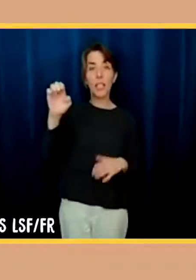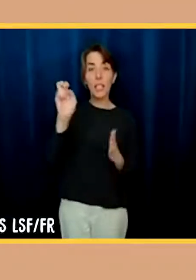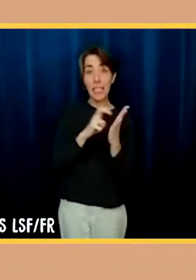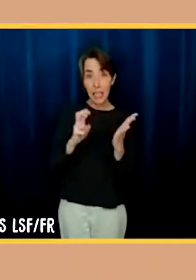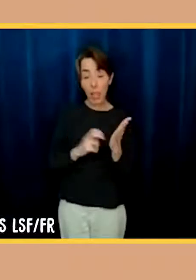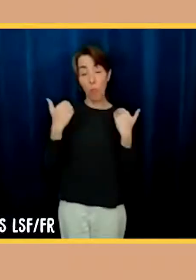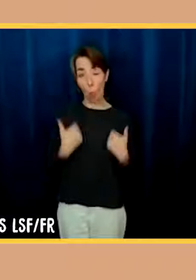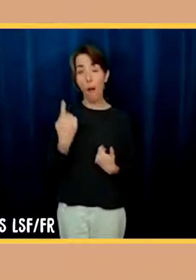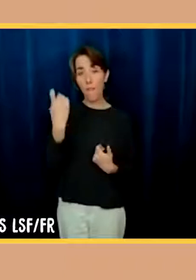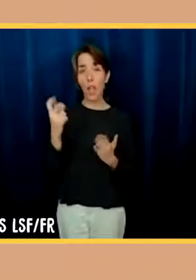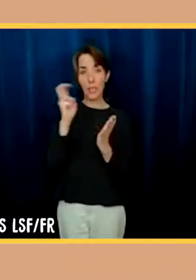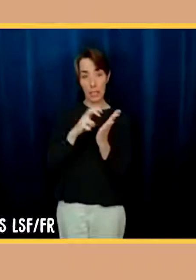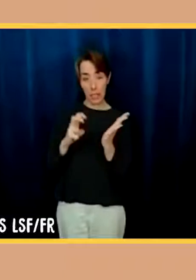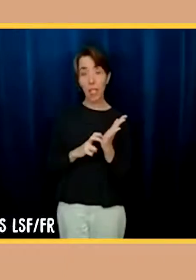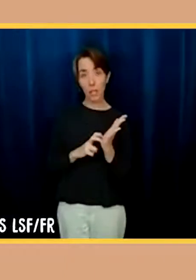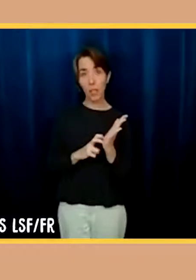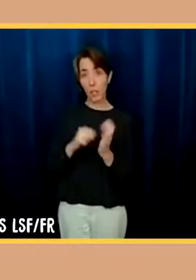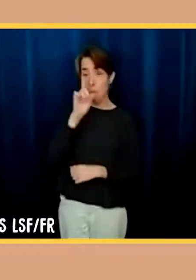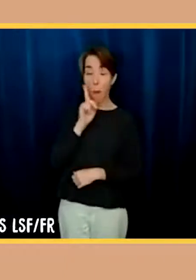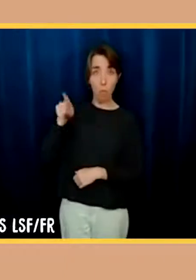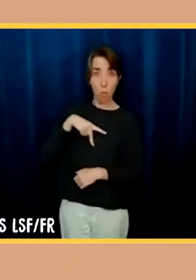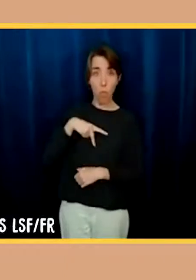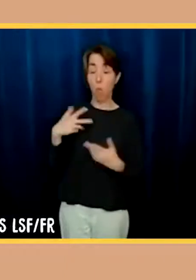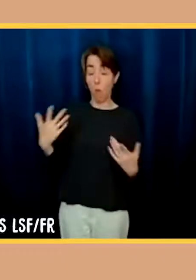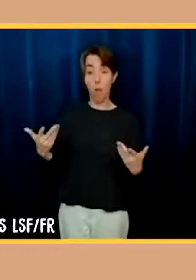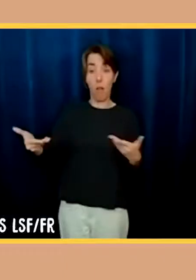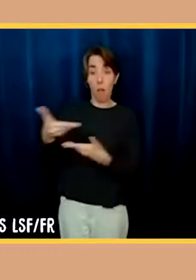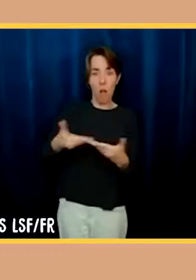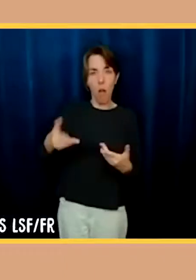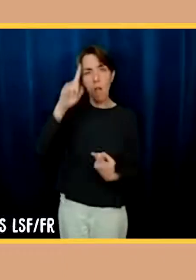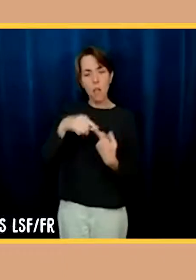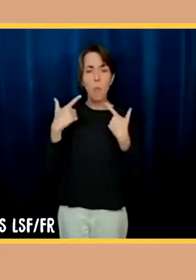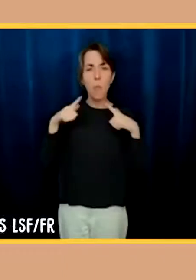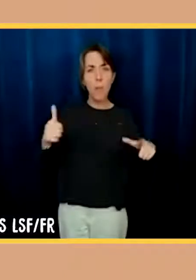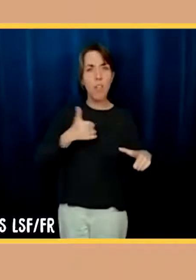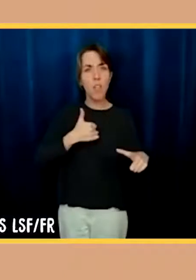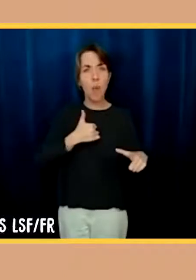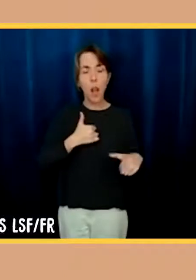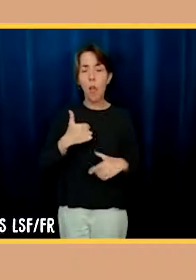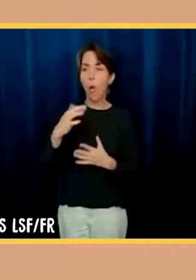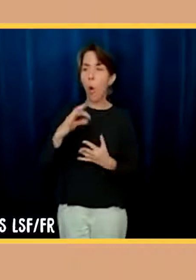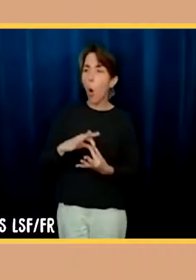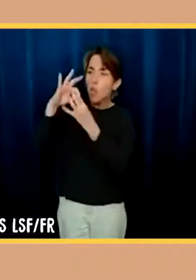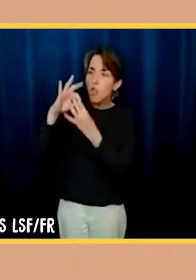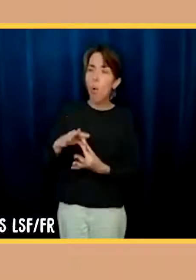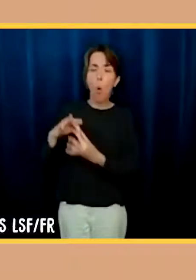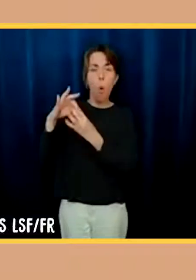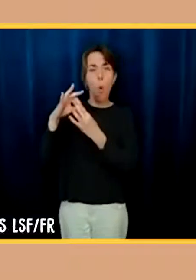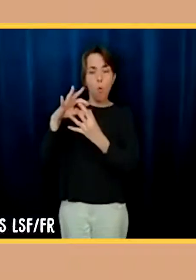question des droits humains qui se posaient autour de ça, des libertés individuelles et du religieux et du spirituel, finalement.